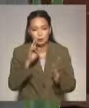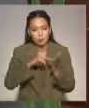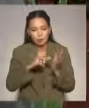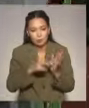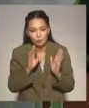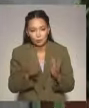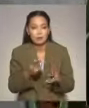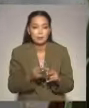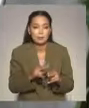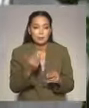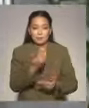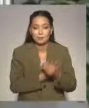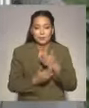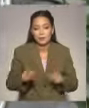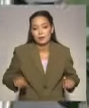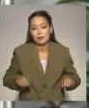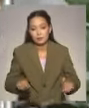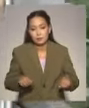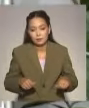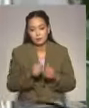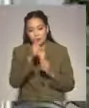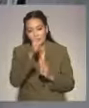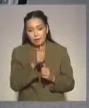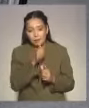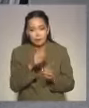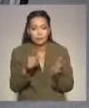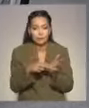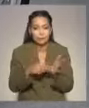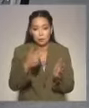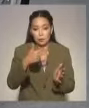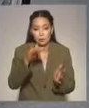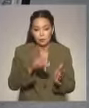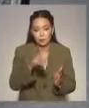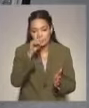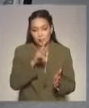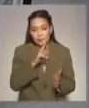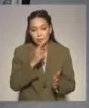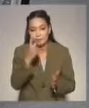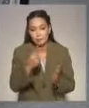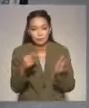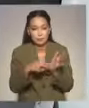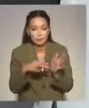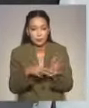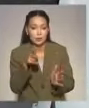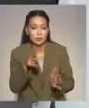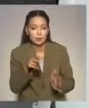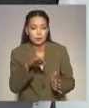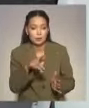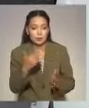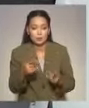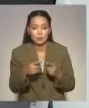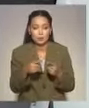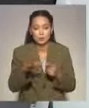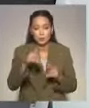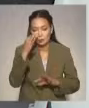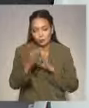айналысады. Оның айтуынша мүгедектер арбасының ай сайынғы жалғалу бағасы 30 мың теңге, ал бір күндігі ақысы 2 мың теңге. Балдықты жалғалу